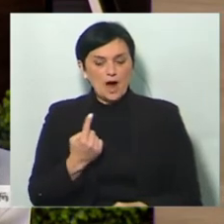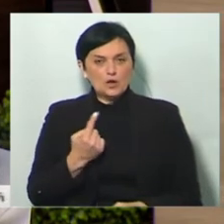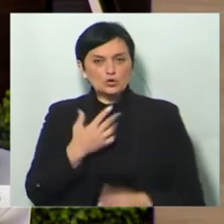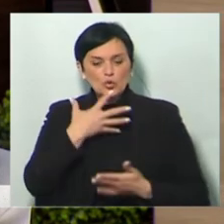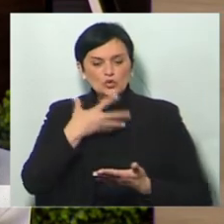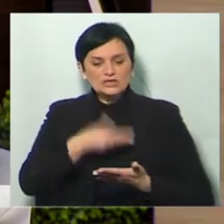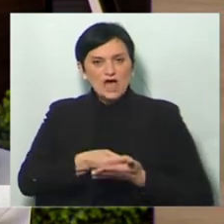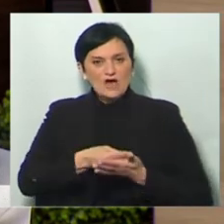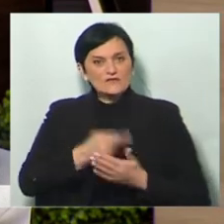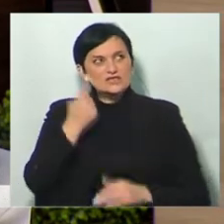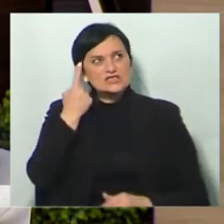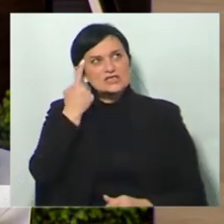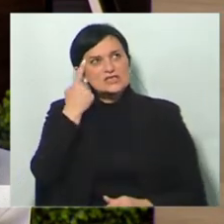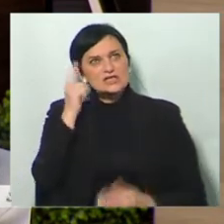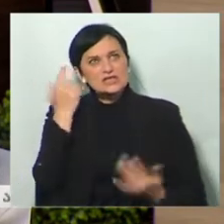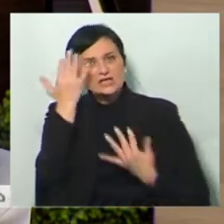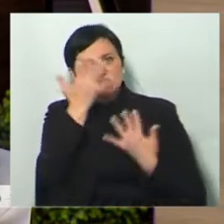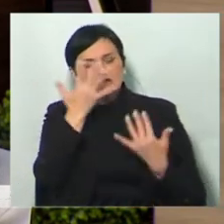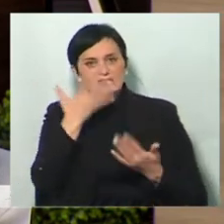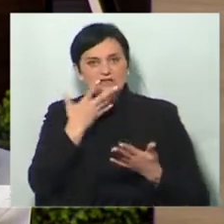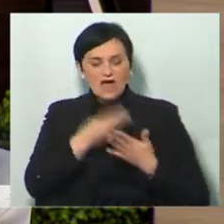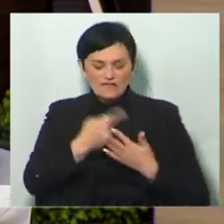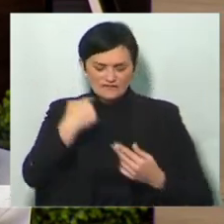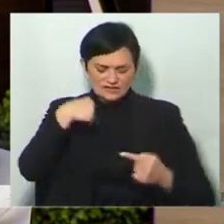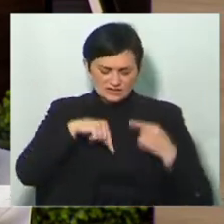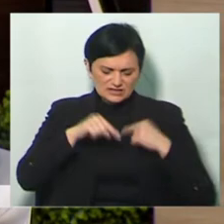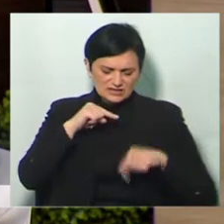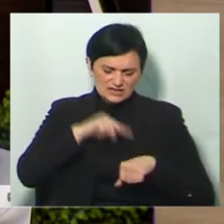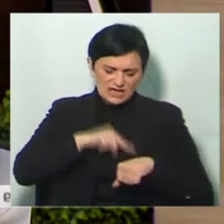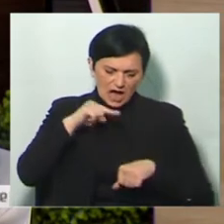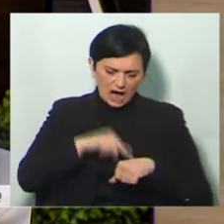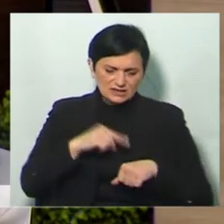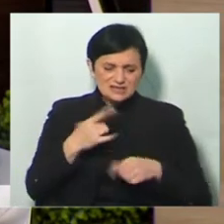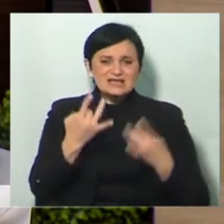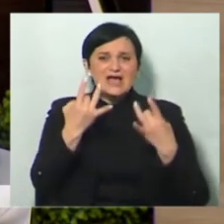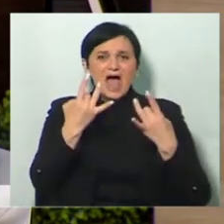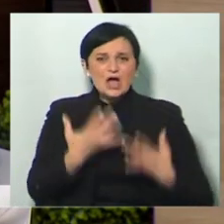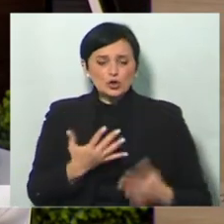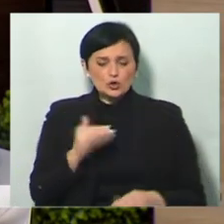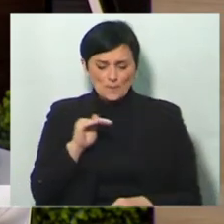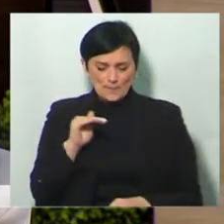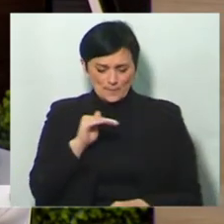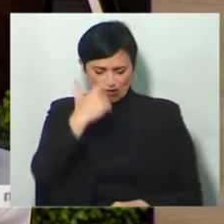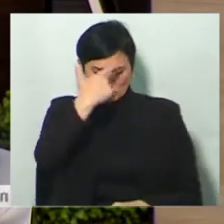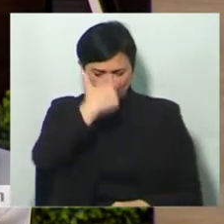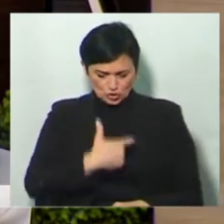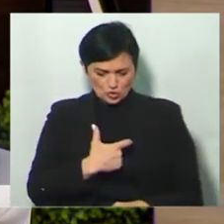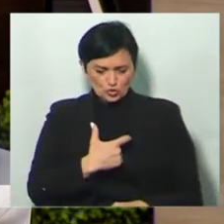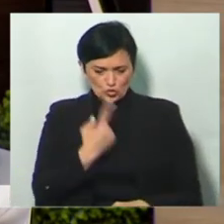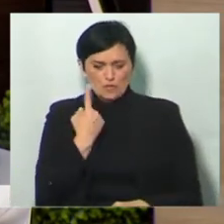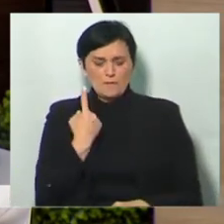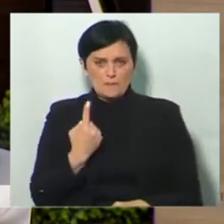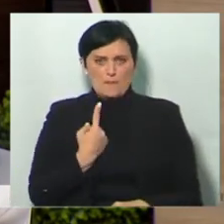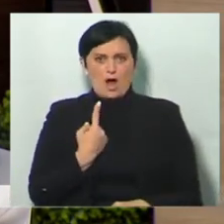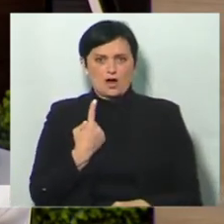თავის რაღაც იდეებთან, თავის განცდებთან, ელემენტარულად ფიზიკურად მარტო ყოფნა იმისთვის,